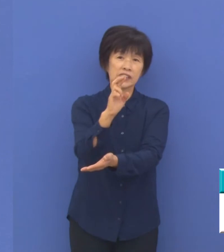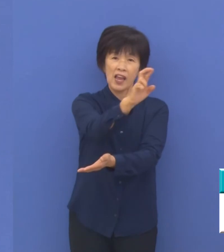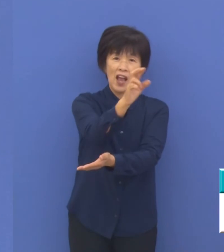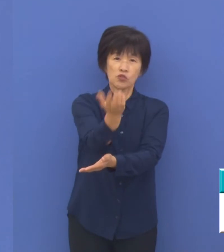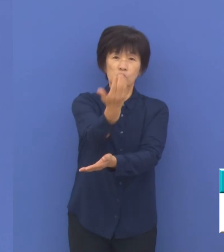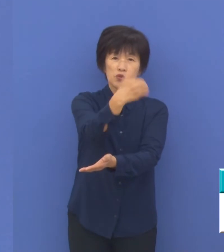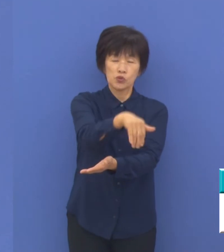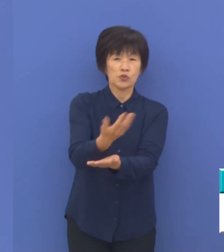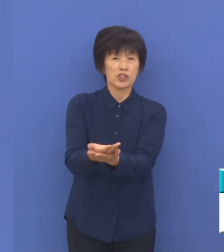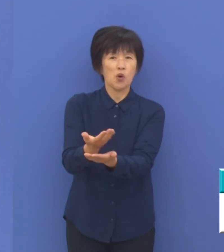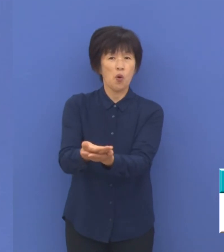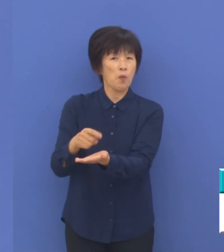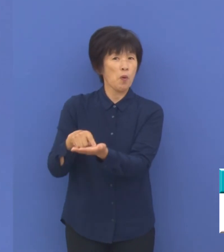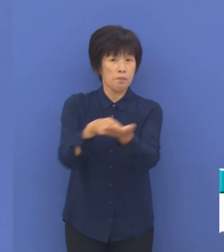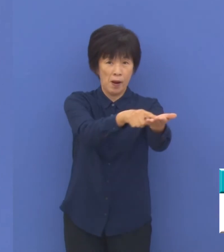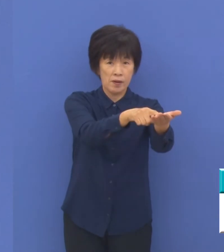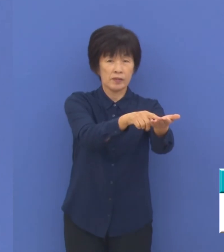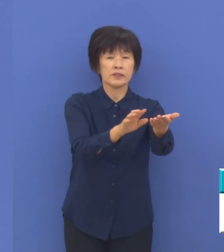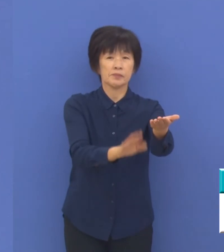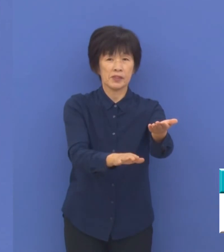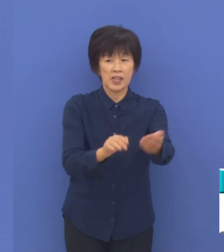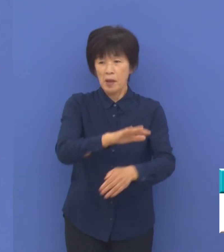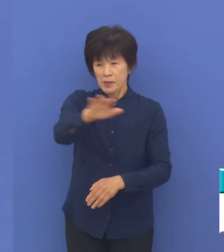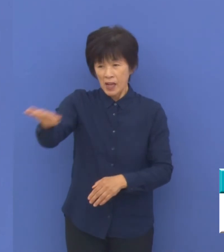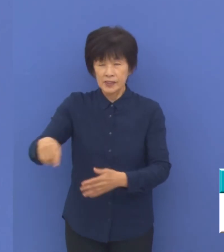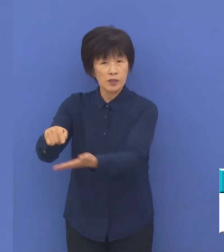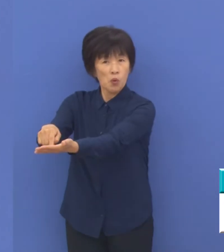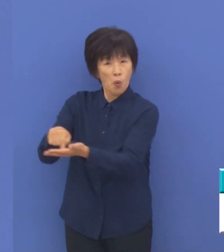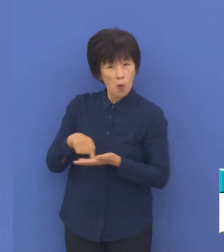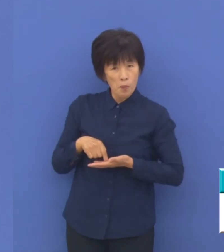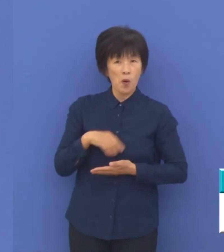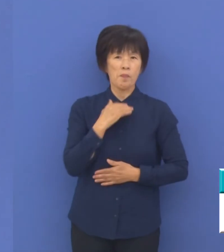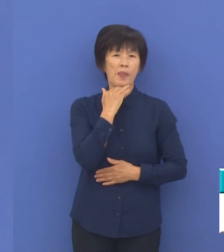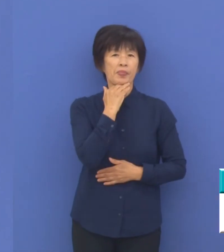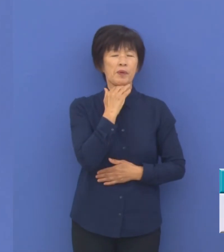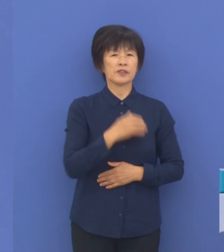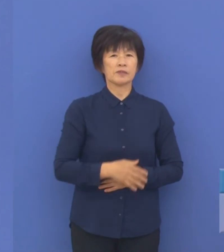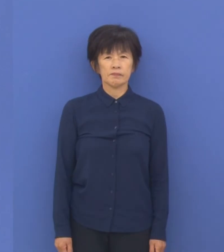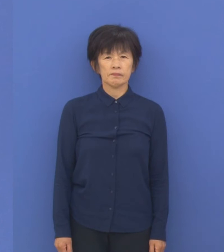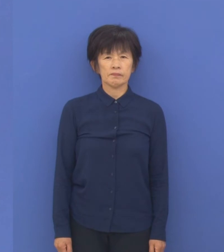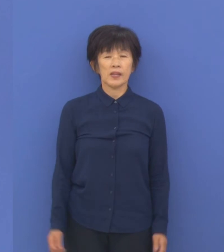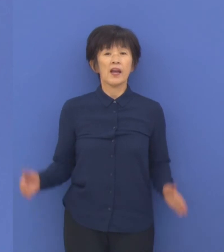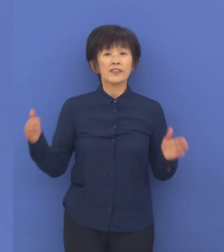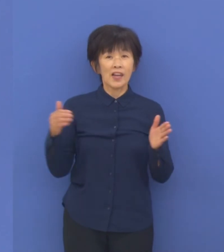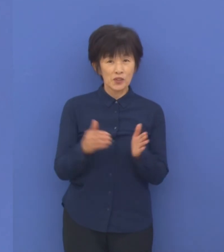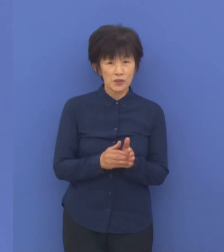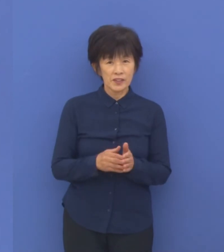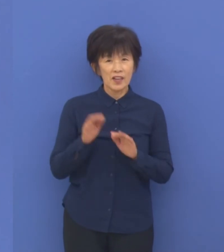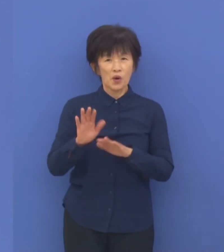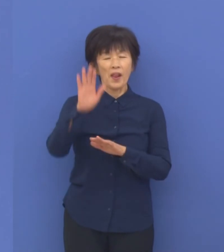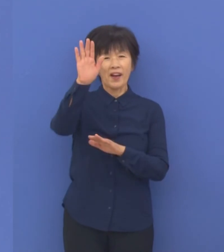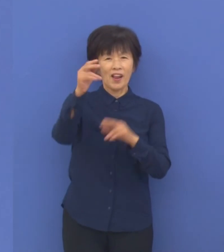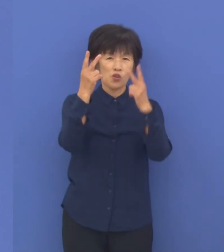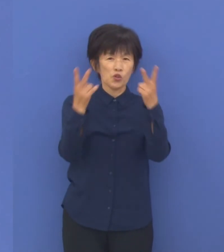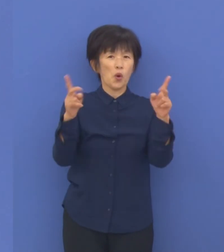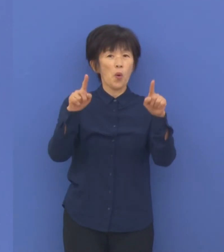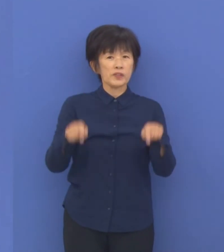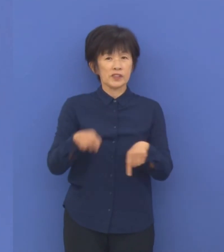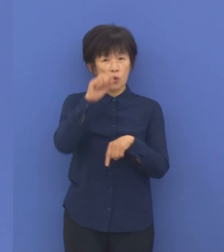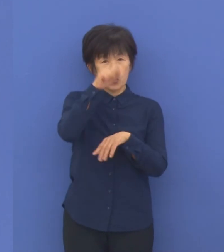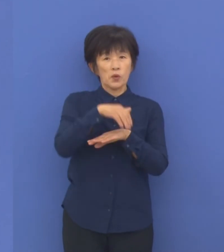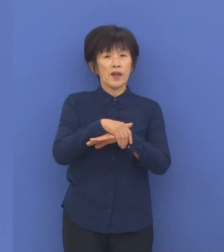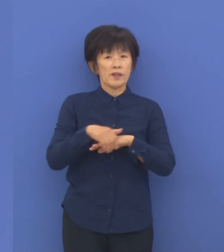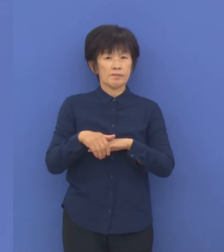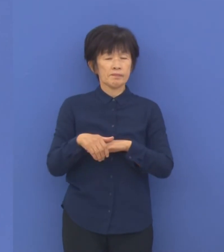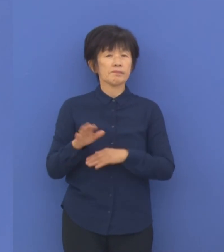しています皆様の応募をお待ちしています最後にこれからの行事予定などについ